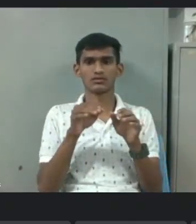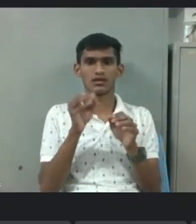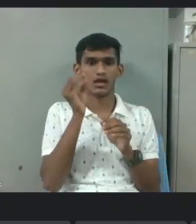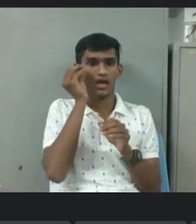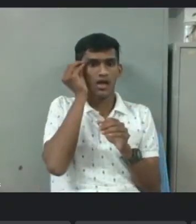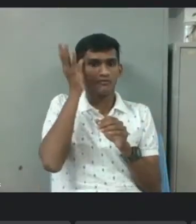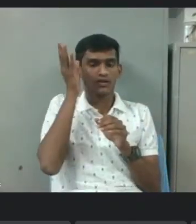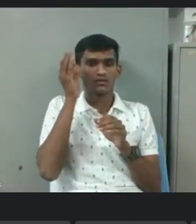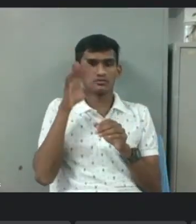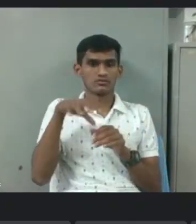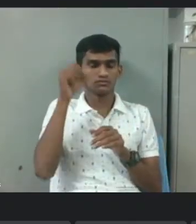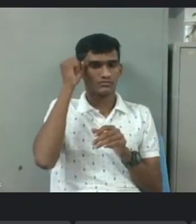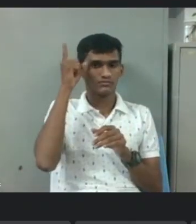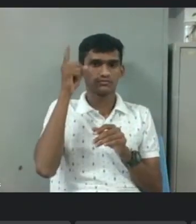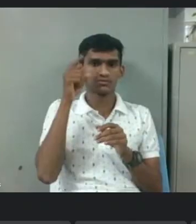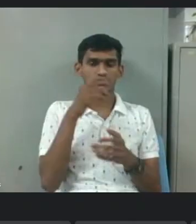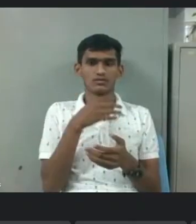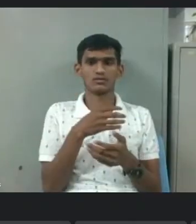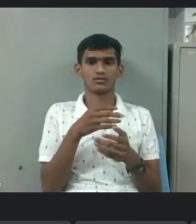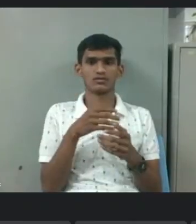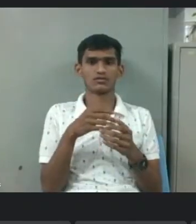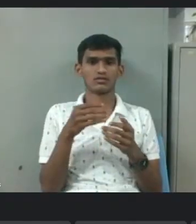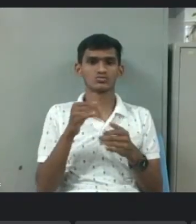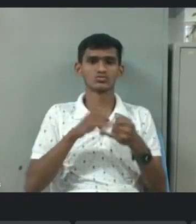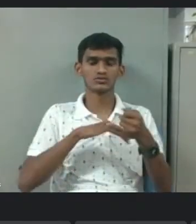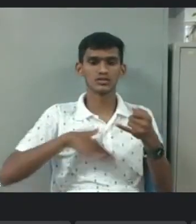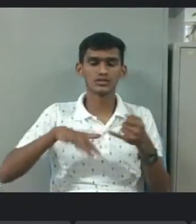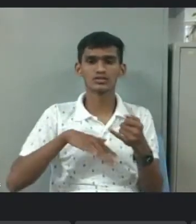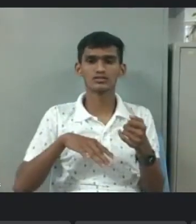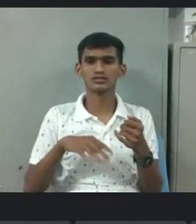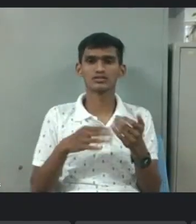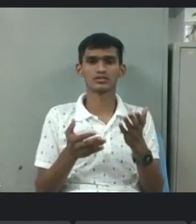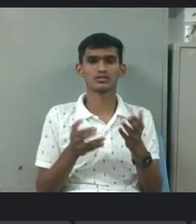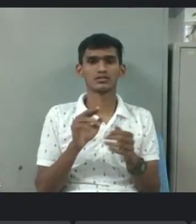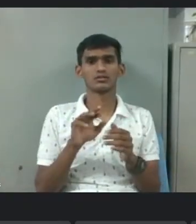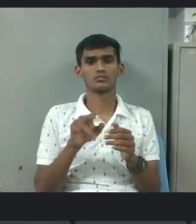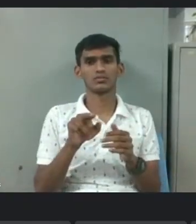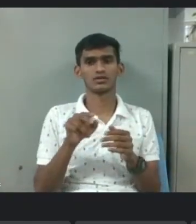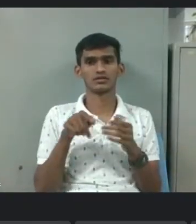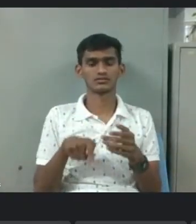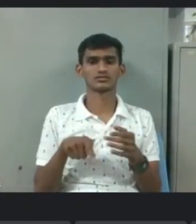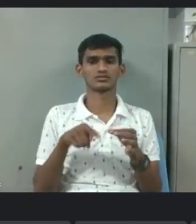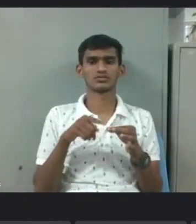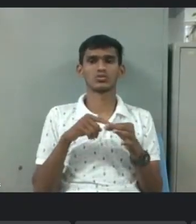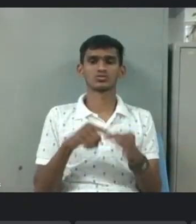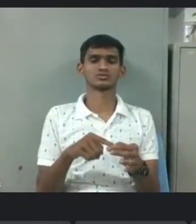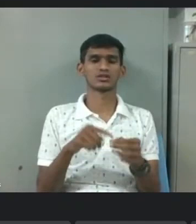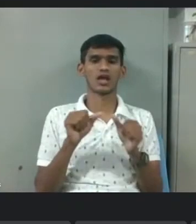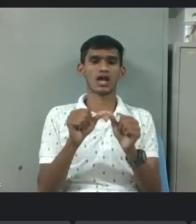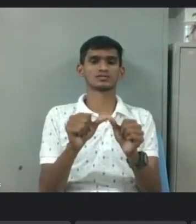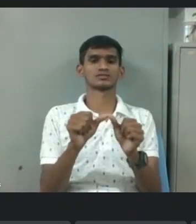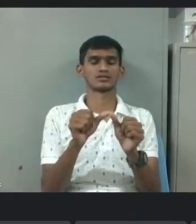കമ്മ്യൂണിറ്റിയെ, വളരെ ബോധവൽക്കരിക്കപ്പെട്ട ഒരു സമൂഹം നമുക്കുണ്ടാവുകയാണെങ്കിൽ അന്ന് നമുക്കിത് ഈ ഒരു ചോദ്യത്തിനുള്ള ഉത്തരം ഉണ്ടാവും.